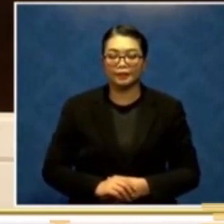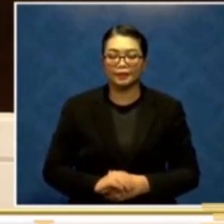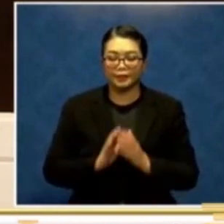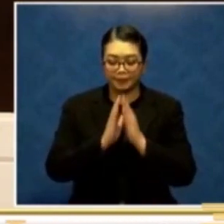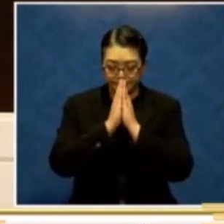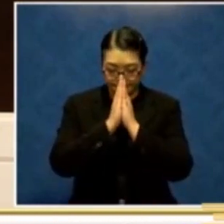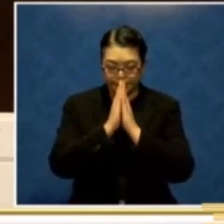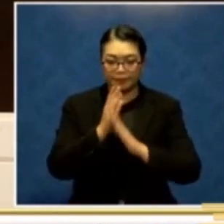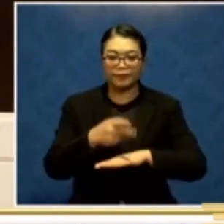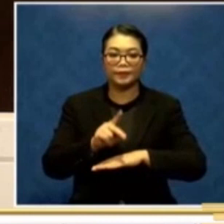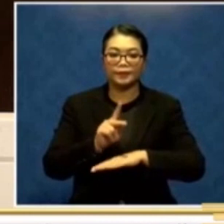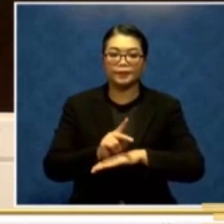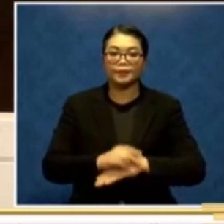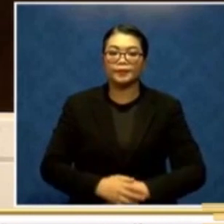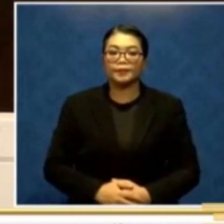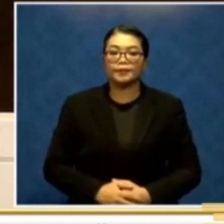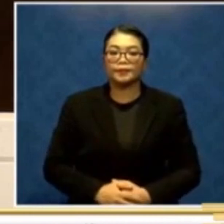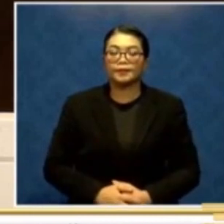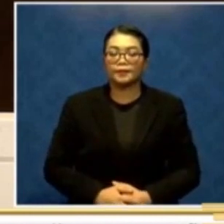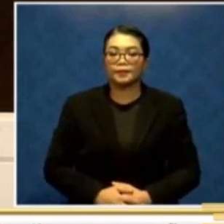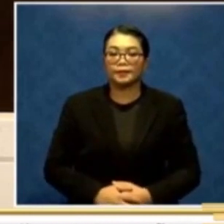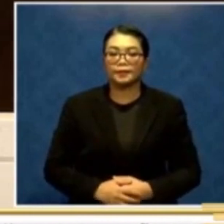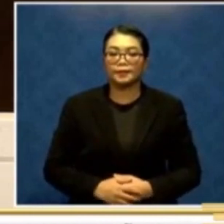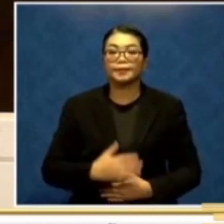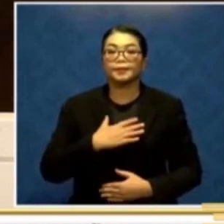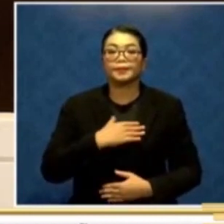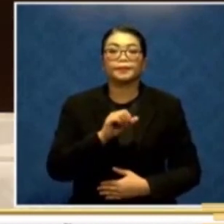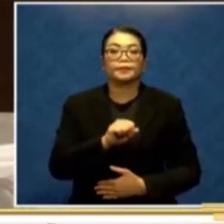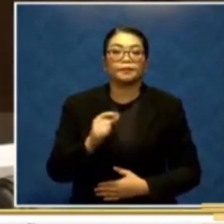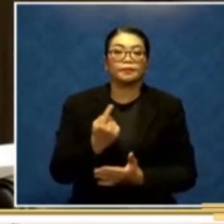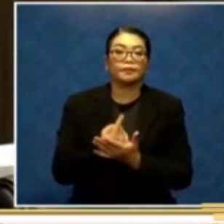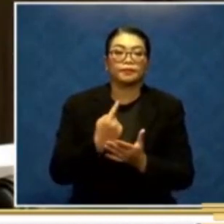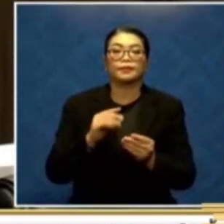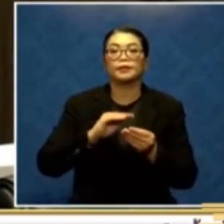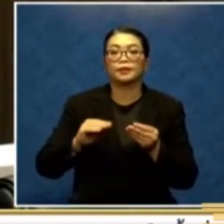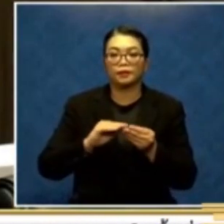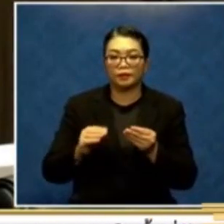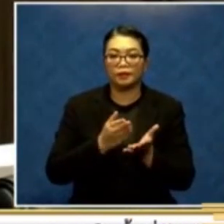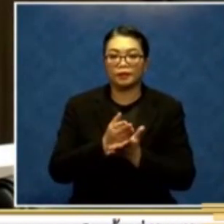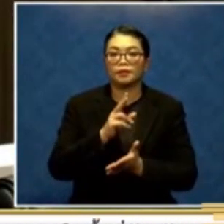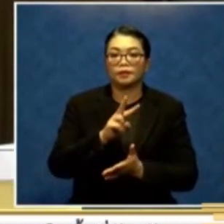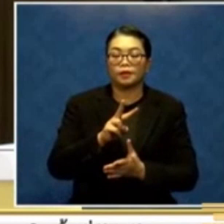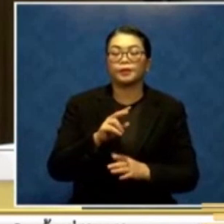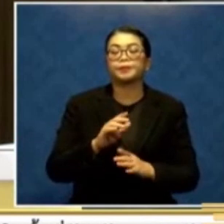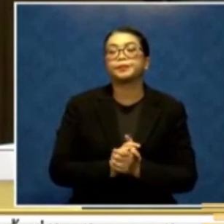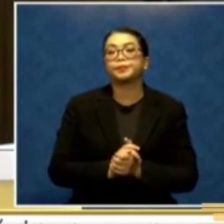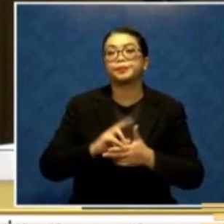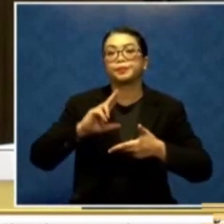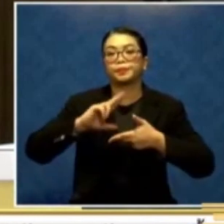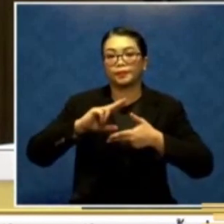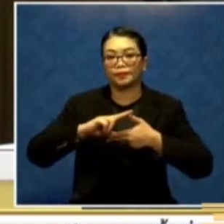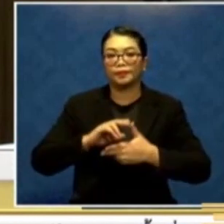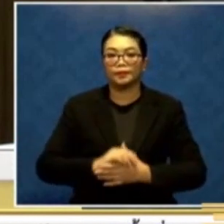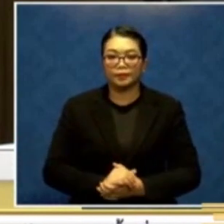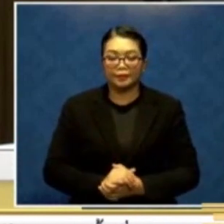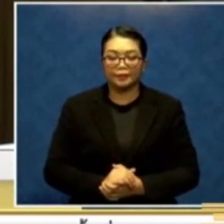กเรีนท่ประทาน สปพฤษฐรัสดรร ที่ขรพกัผมอธรรร สีหลลฐร สอ ๆ จัวชัเชล เกร็ตงที่ 2 พรงปัาลัสขอ